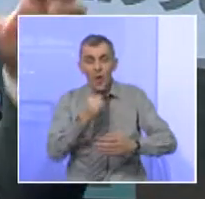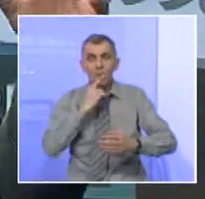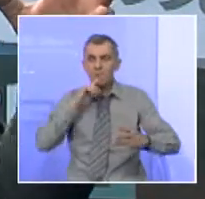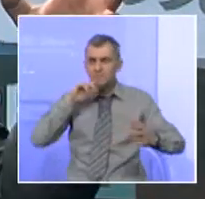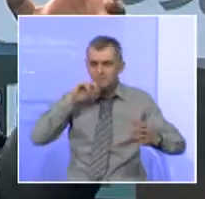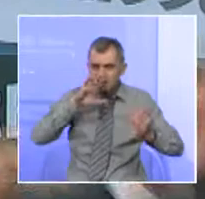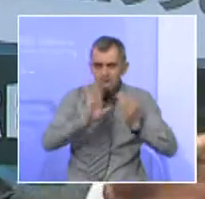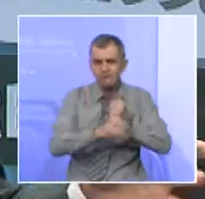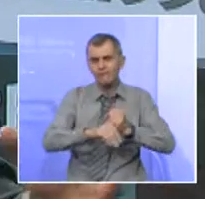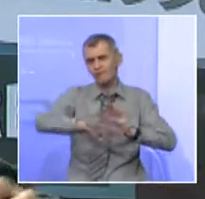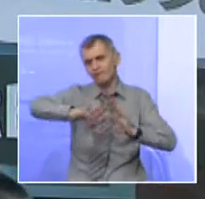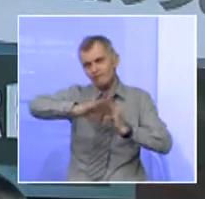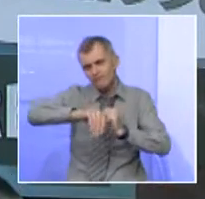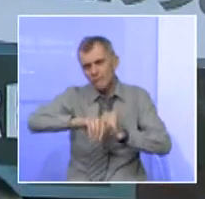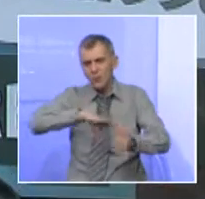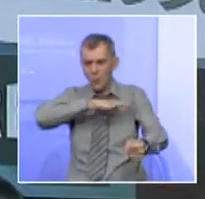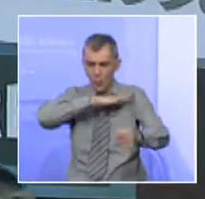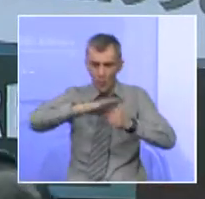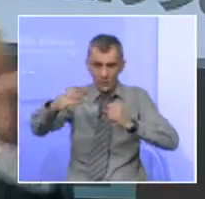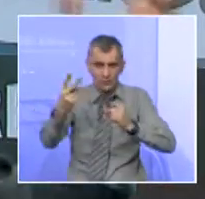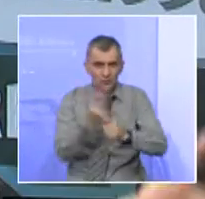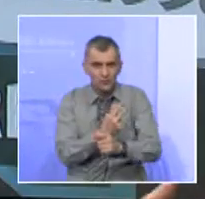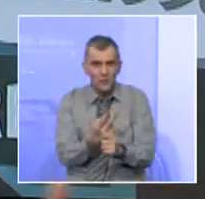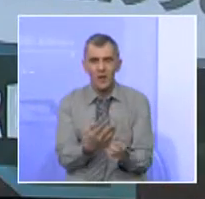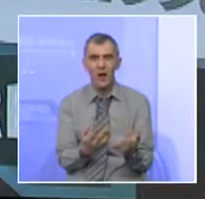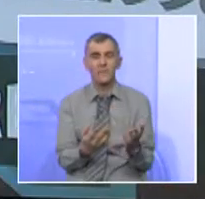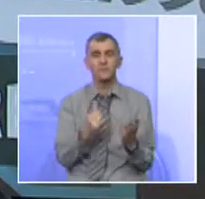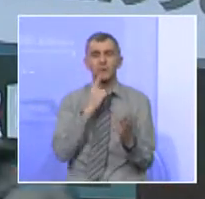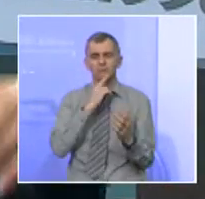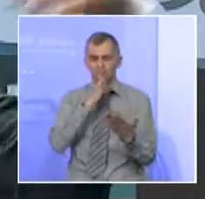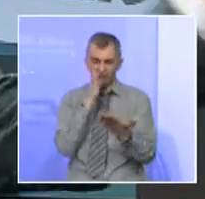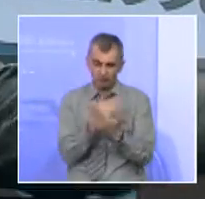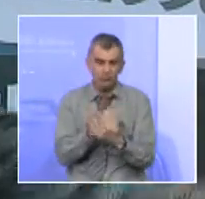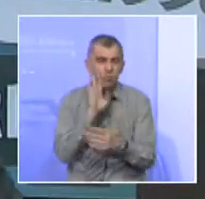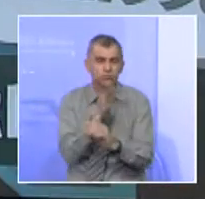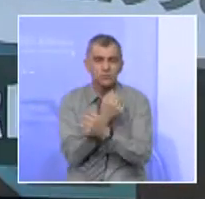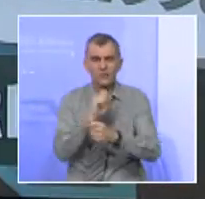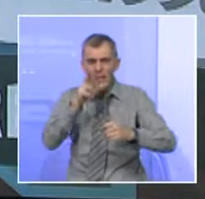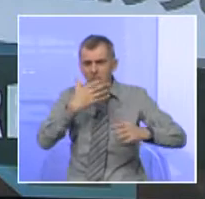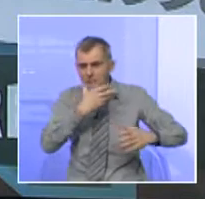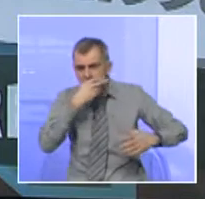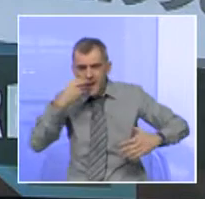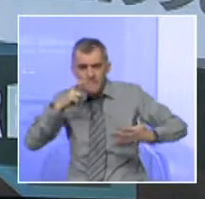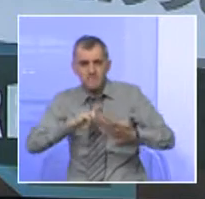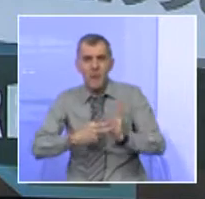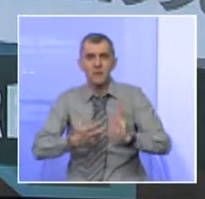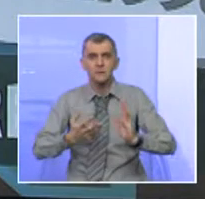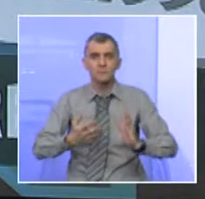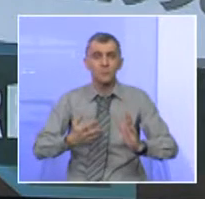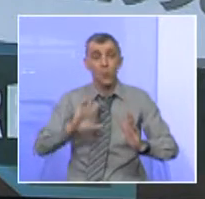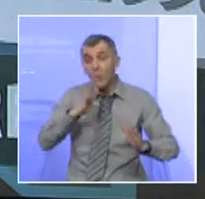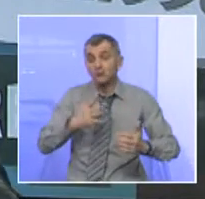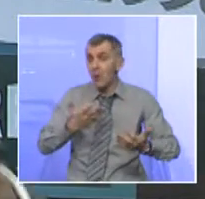kradu, uništavaju zemlju, hoće da razore Bosnu i Hercegovinu, imaju tajne planove, imaju možda i